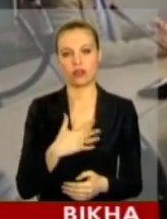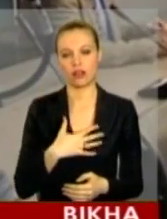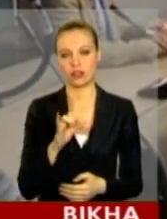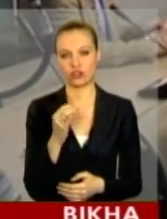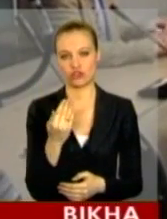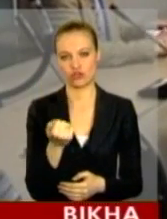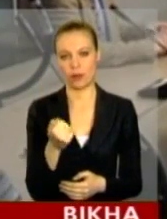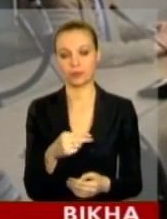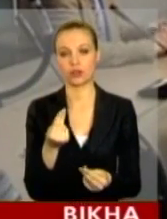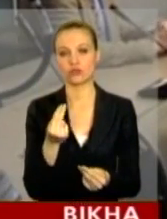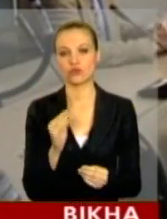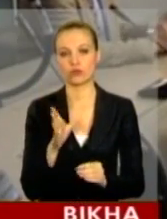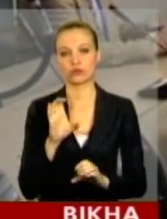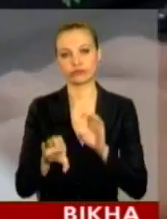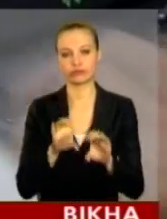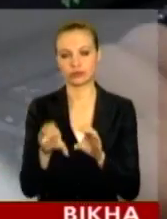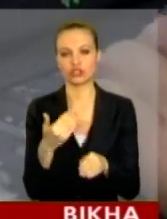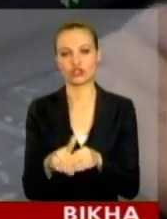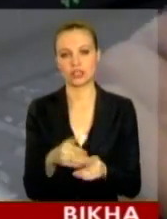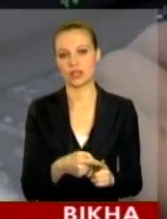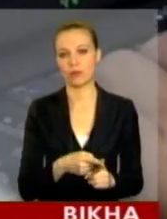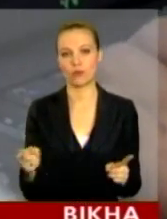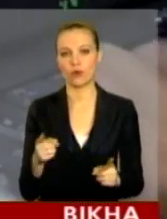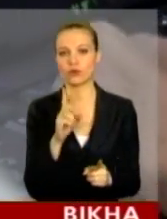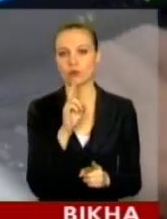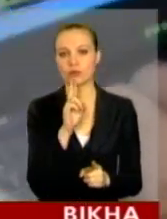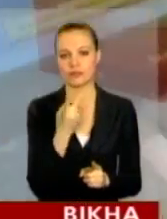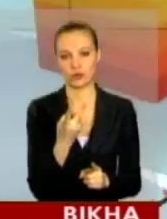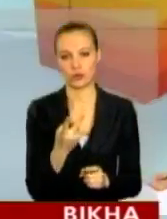Канади, США. Суми надходитимуть частинами протягом 2 років.